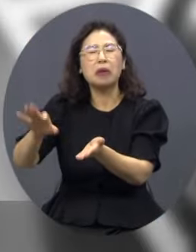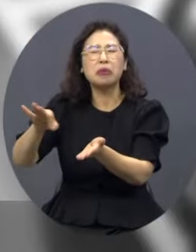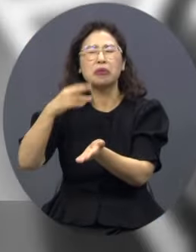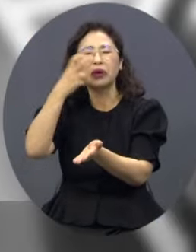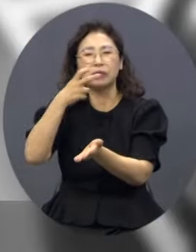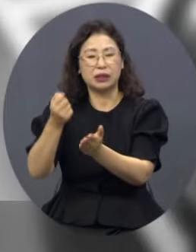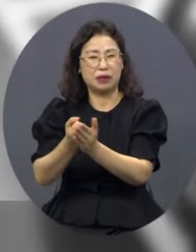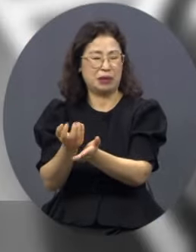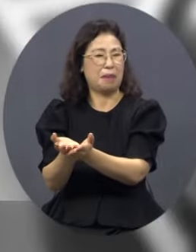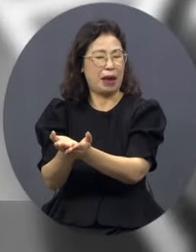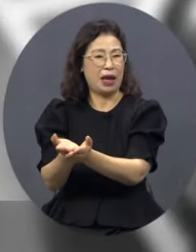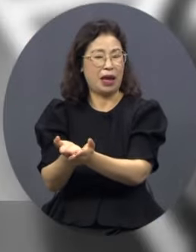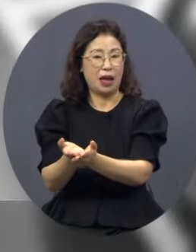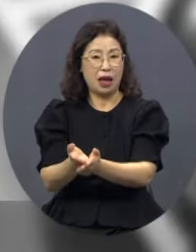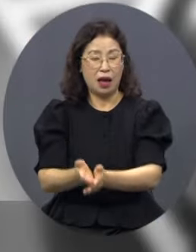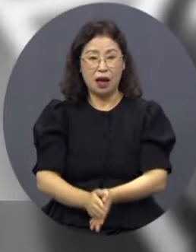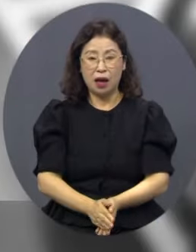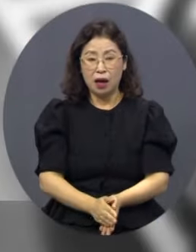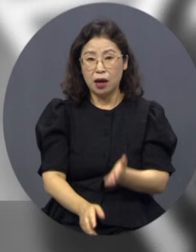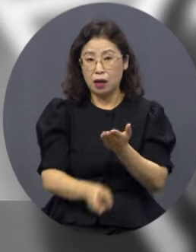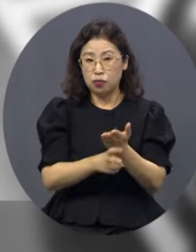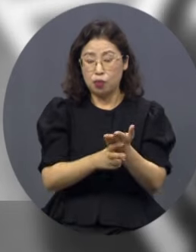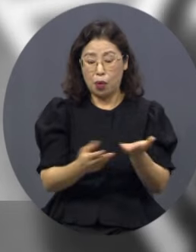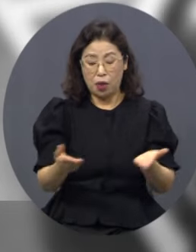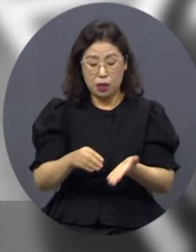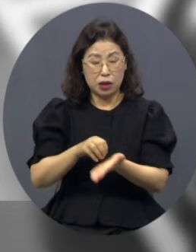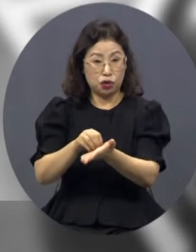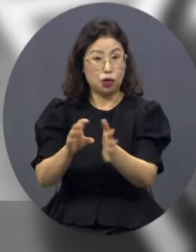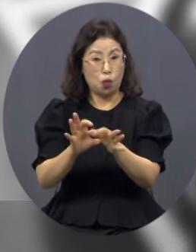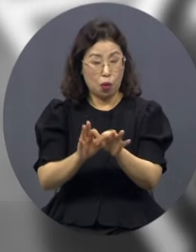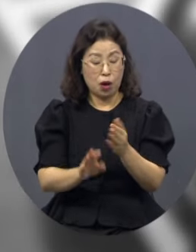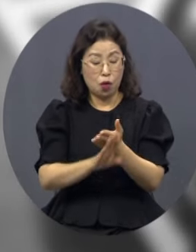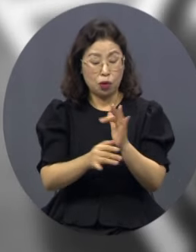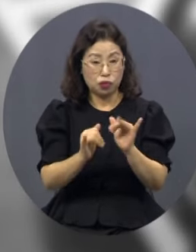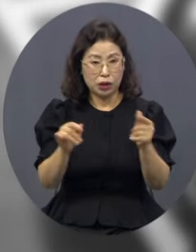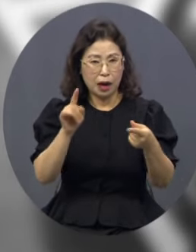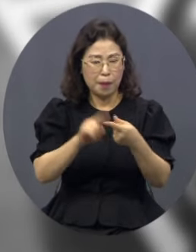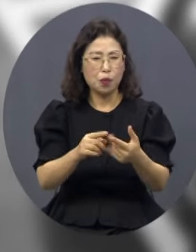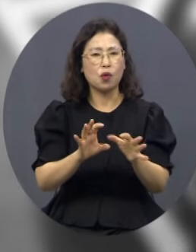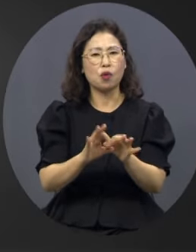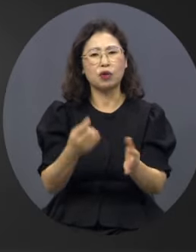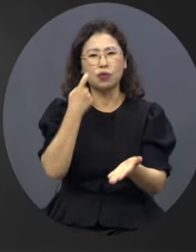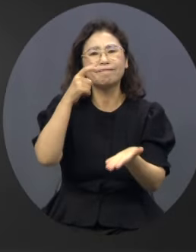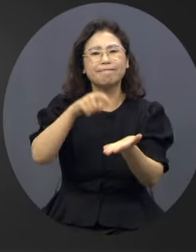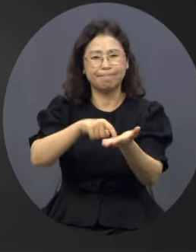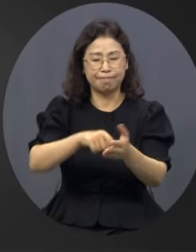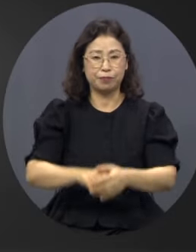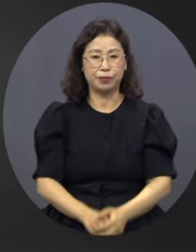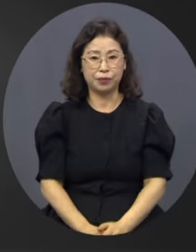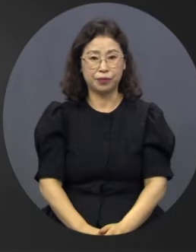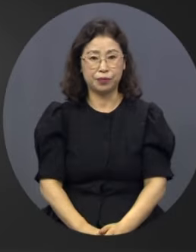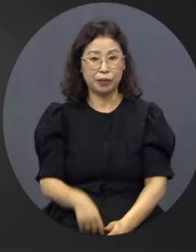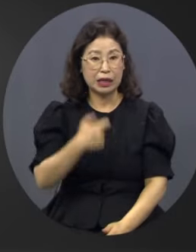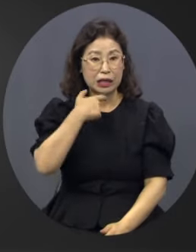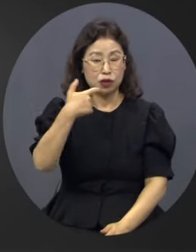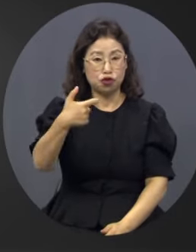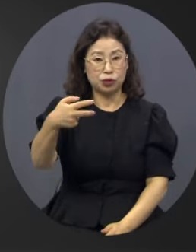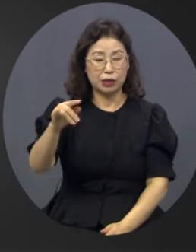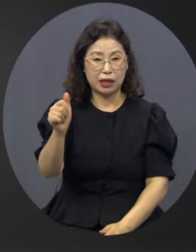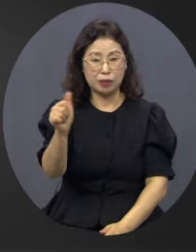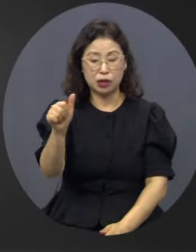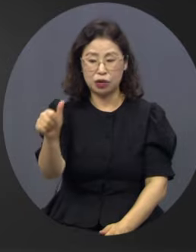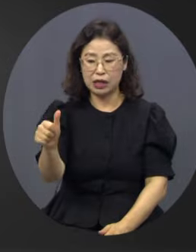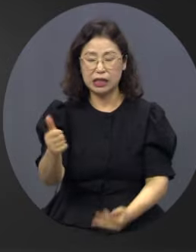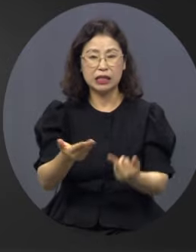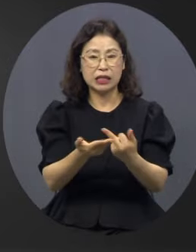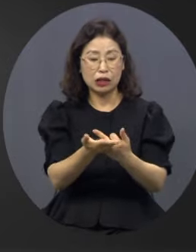알려졌습니다 미등록 외국인들의 불법 취업에 관련된 사람들도 무더기로 적발됐습니다 한 60대 남성은 이들이